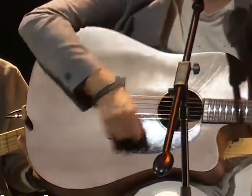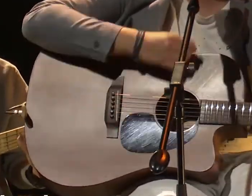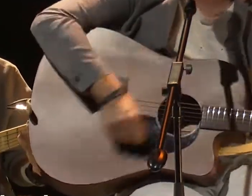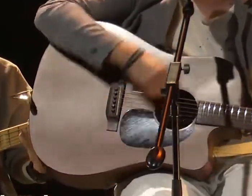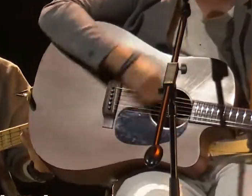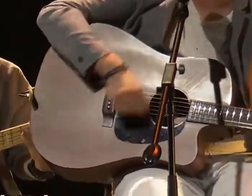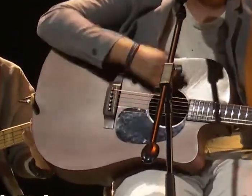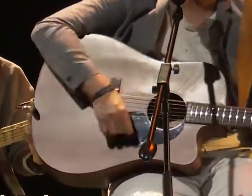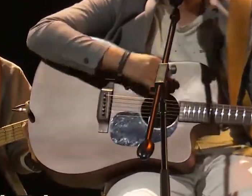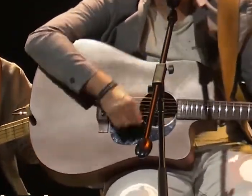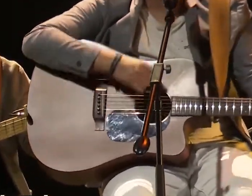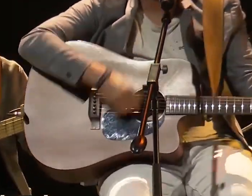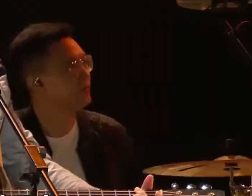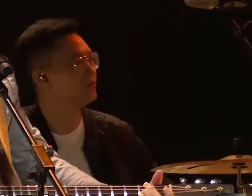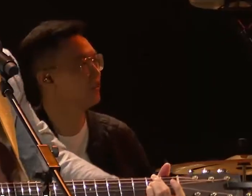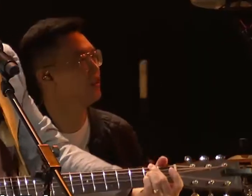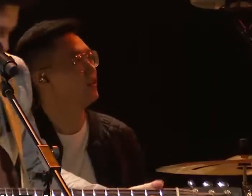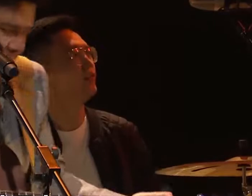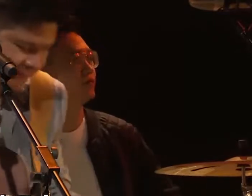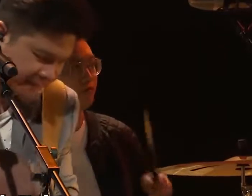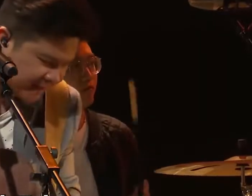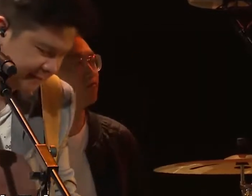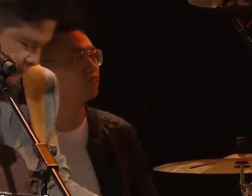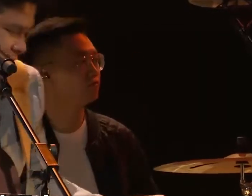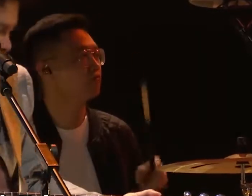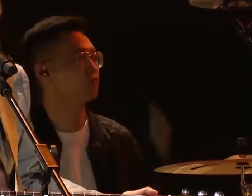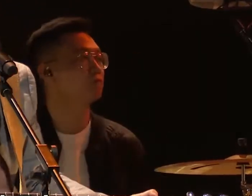hey Yesuslah Tuhan.